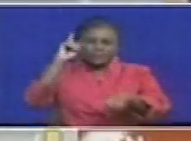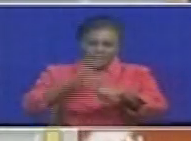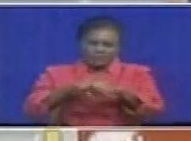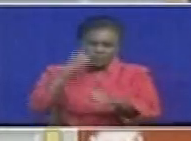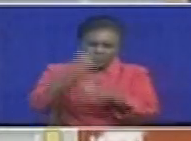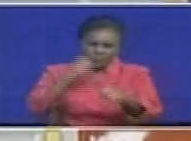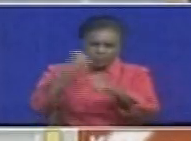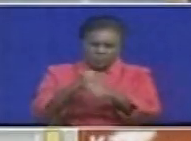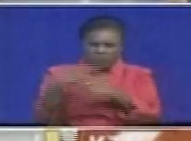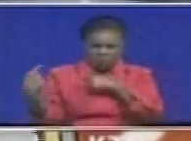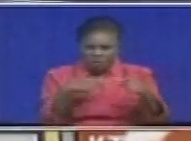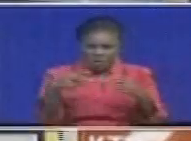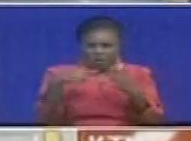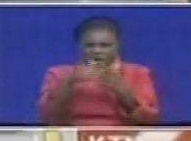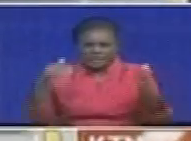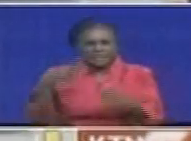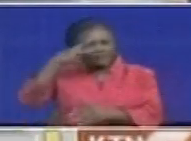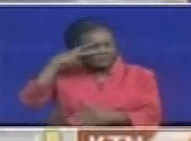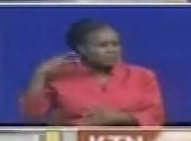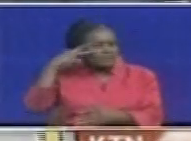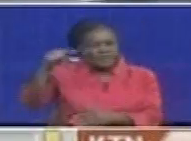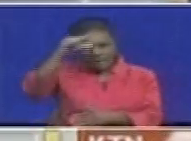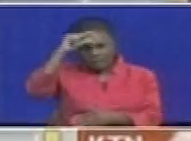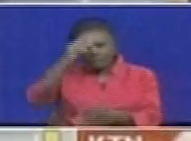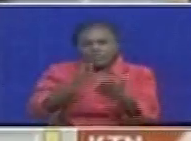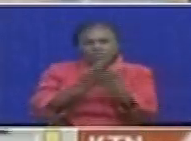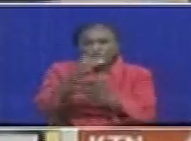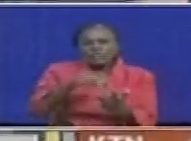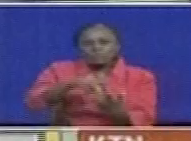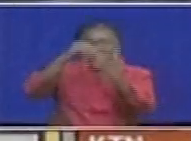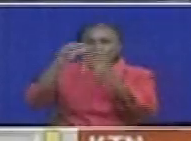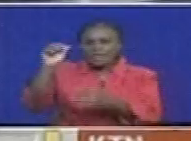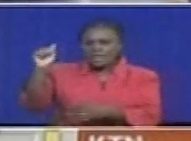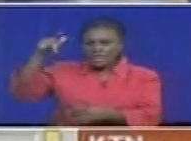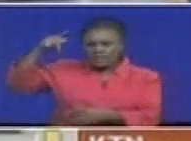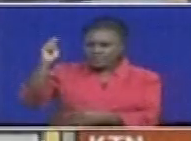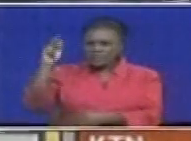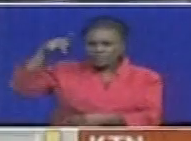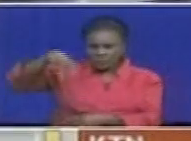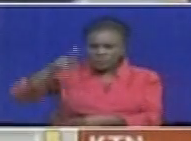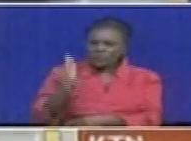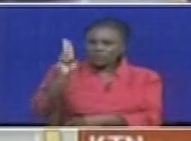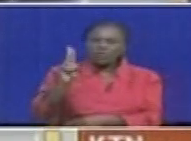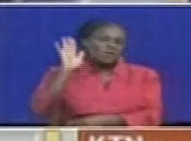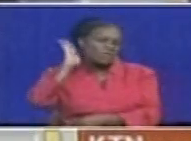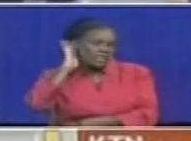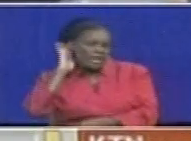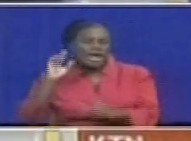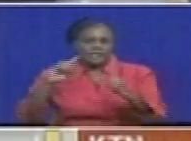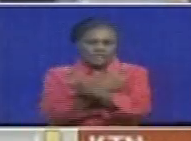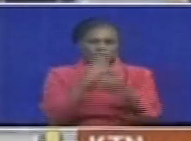kupigana vita na ugaidi, serikali kupitia kitengo cha kupambana na ugaidi cha ATPU kinawasikiliza viongozi